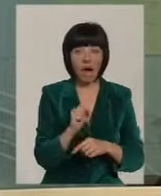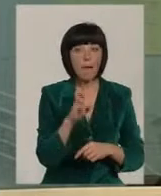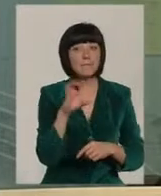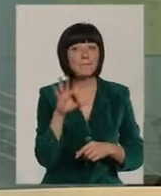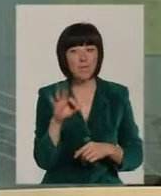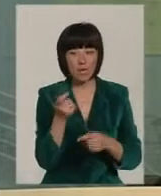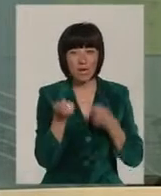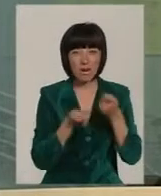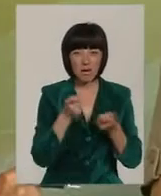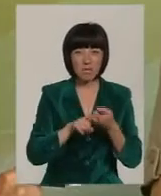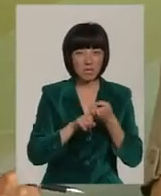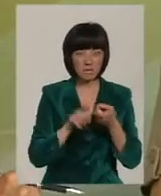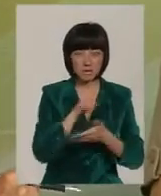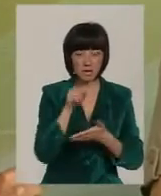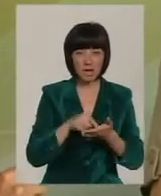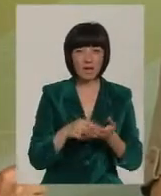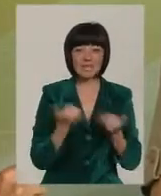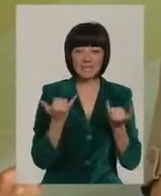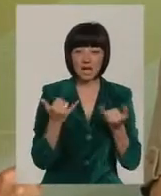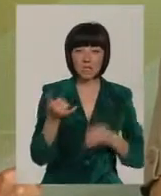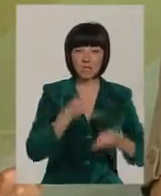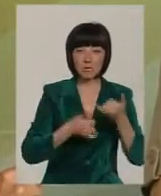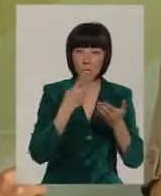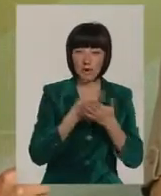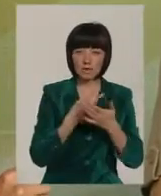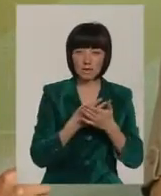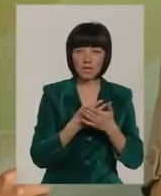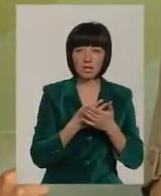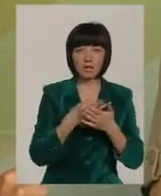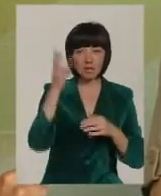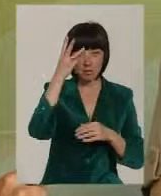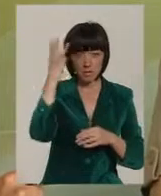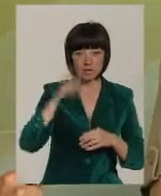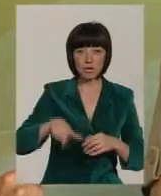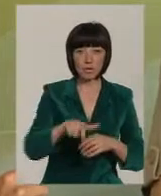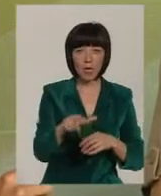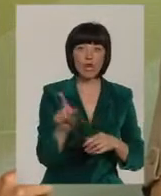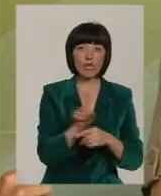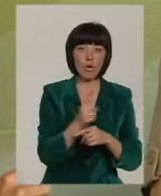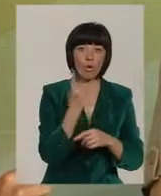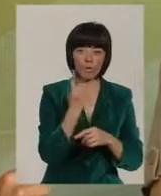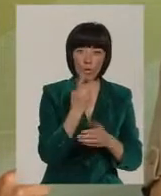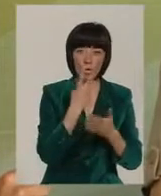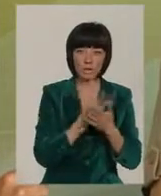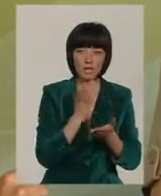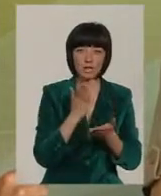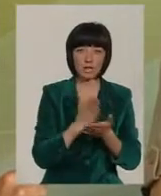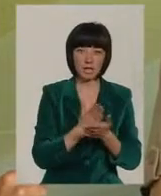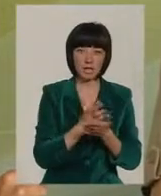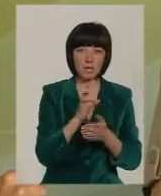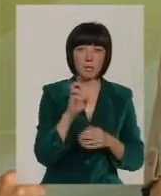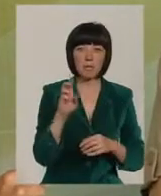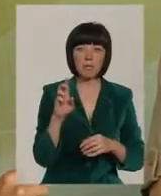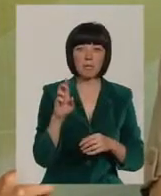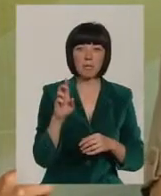На даний час за хімічними показниками на вході у місто Хмельницьке річка в нормі, крім одного показника. Є такий показник